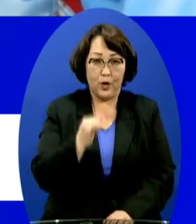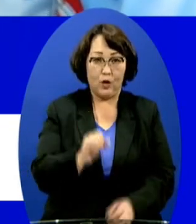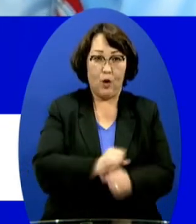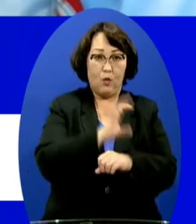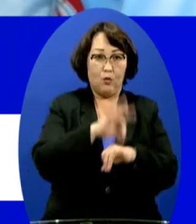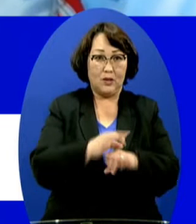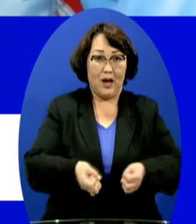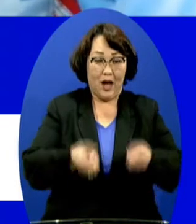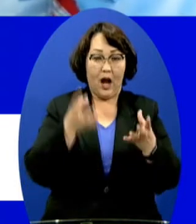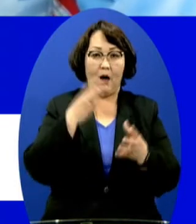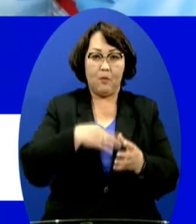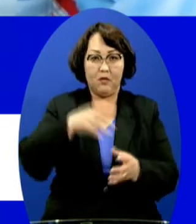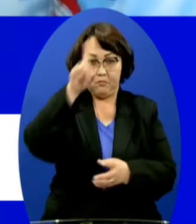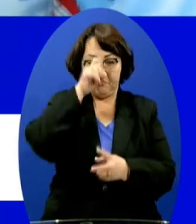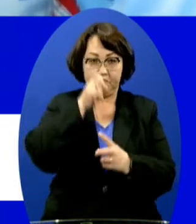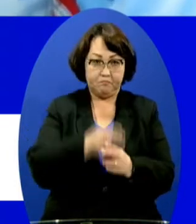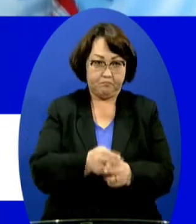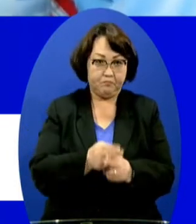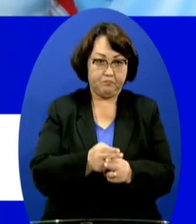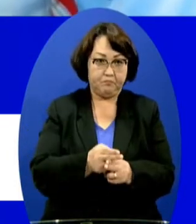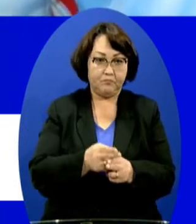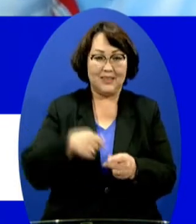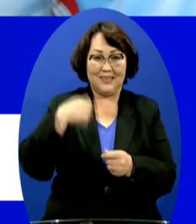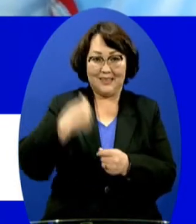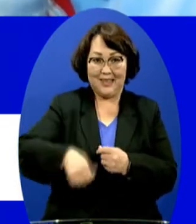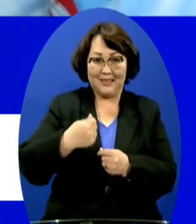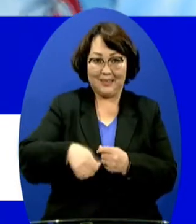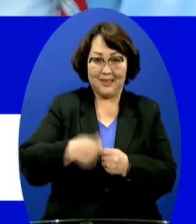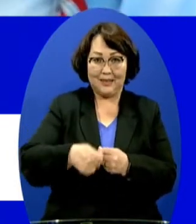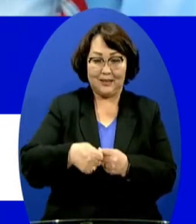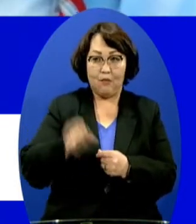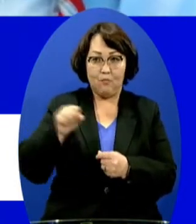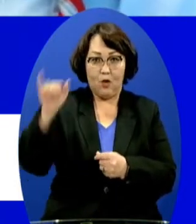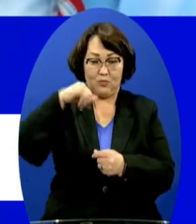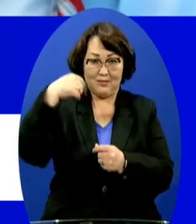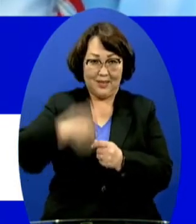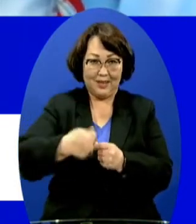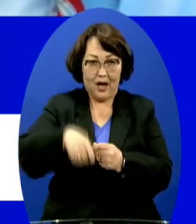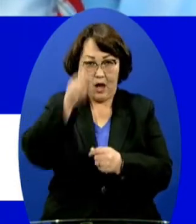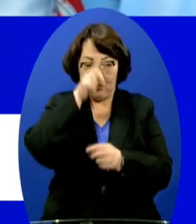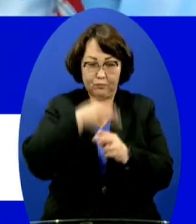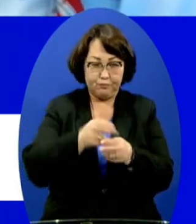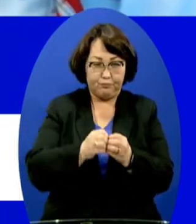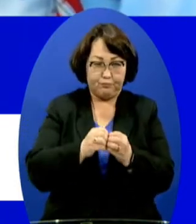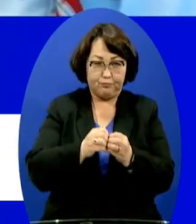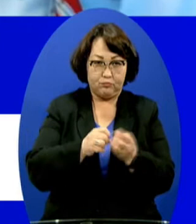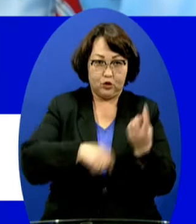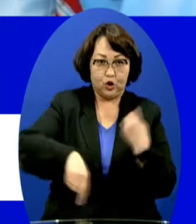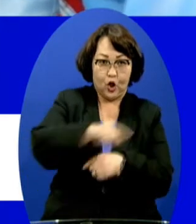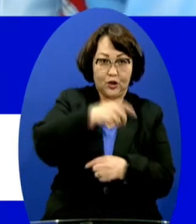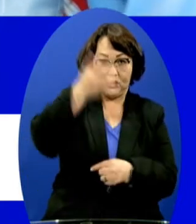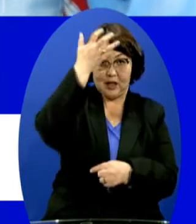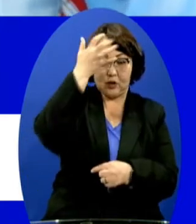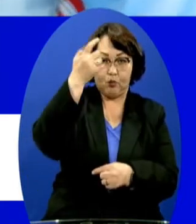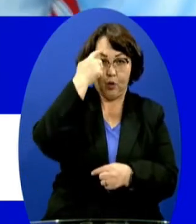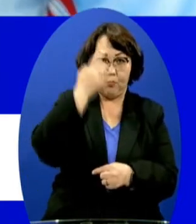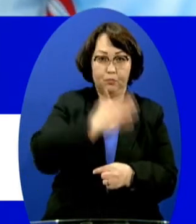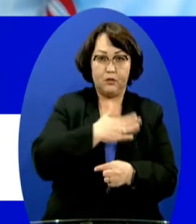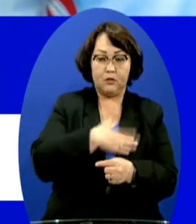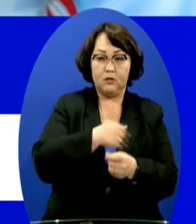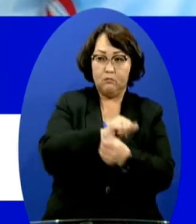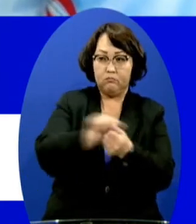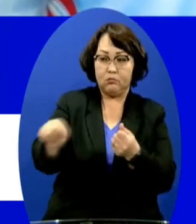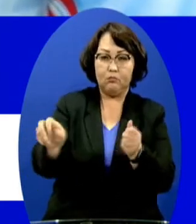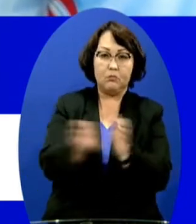үеийг эмчлээд тэр эмчилгээнийх нь зардлын одоо засгийн газраас бас нөхөн авч болно гэсэн ийм